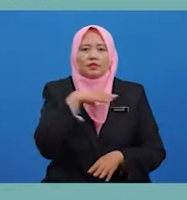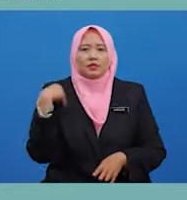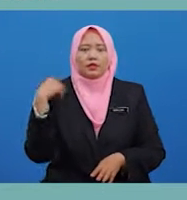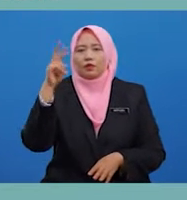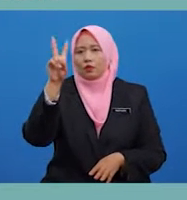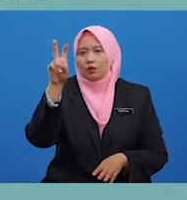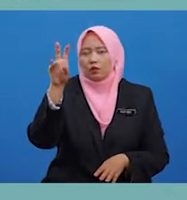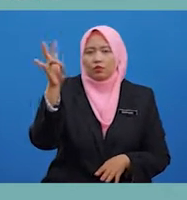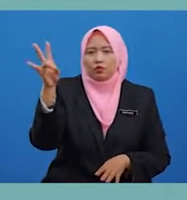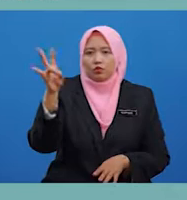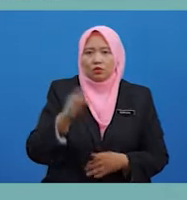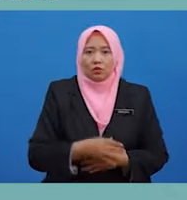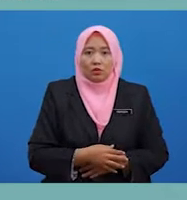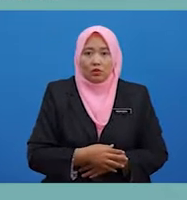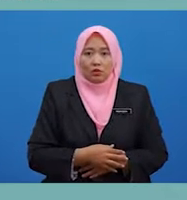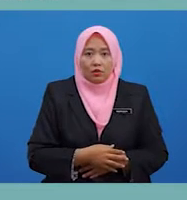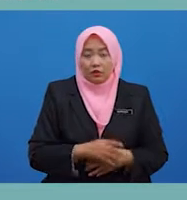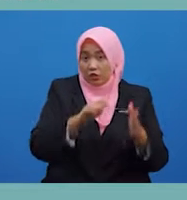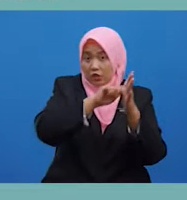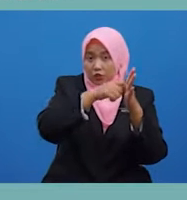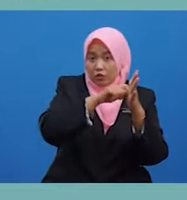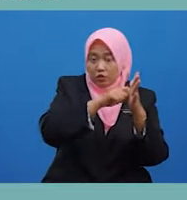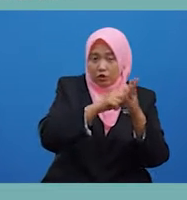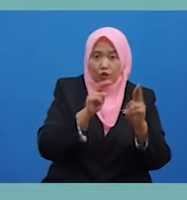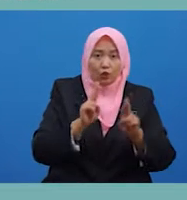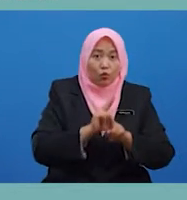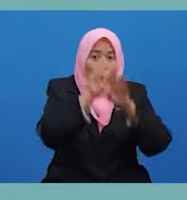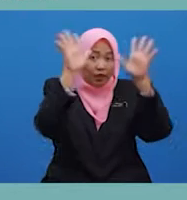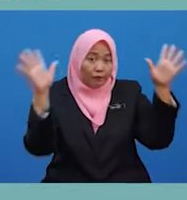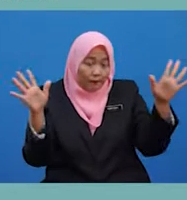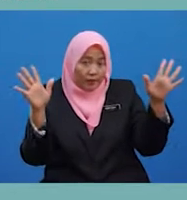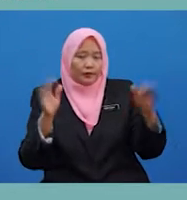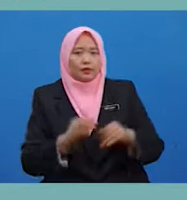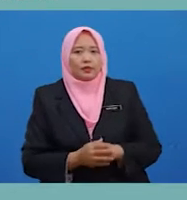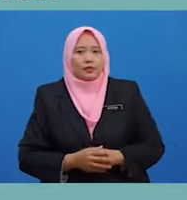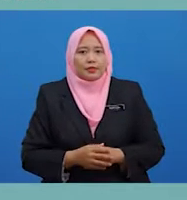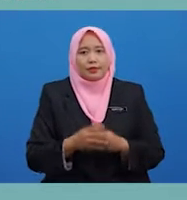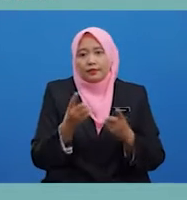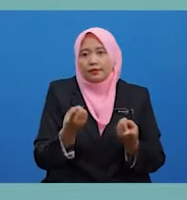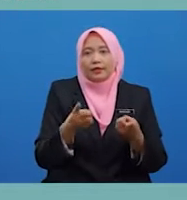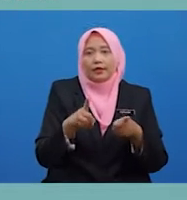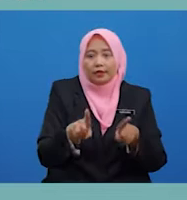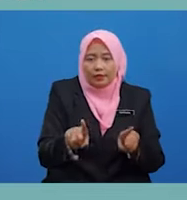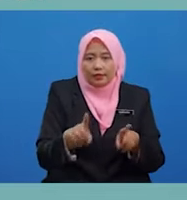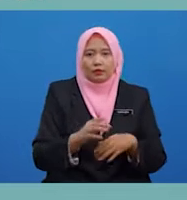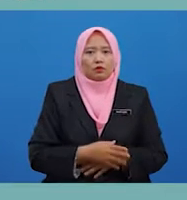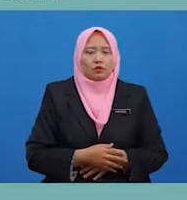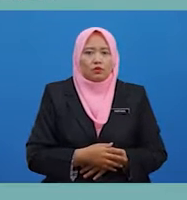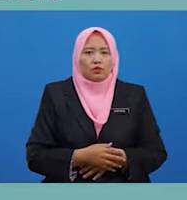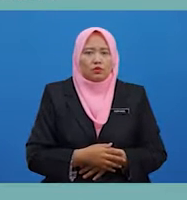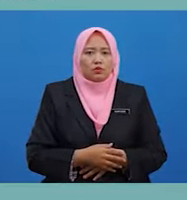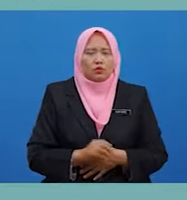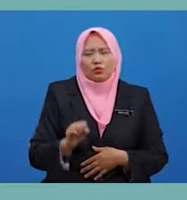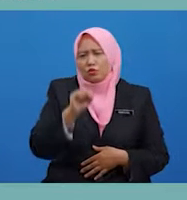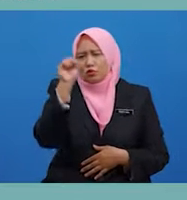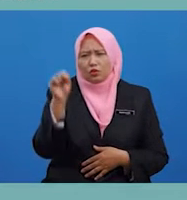Perhatikan perkataan huraikan keadaan. Jelas sekali bahawa kehendak soalan adalah umum. Oleh itu,